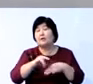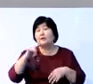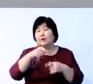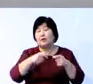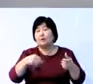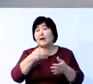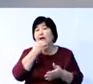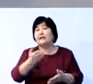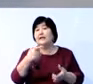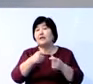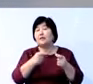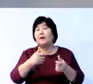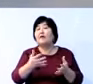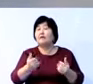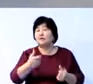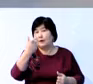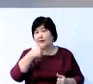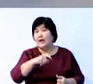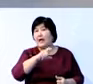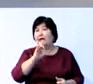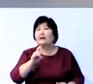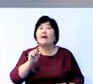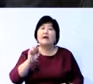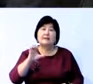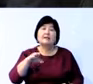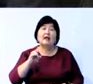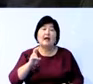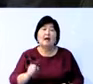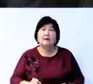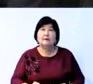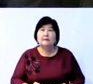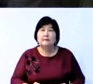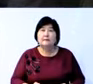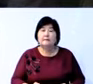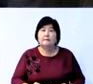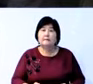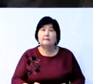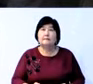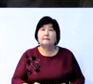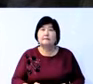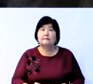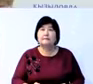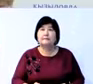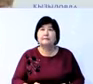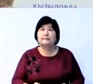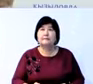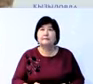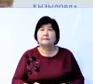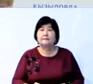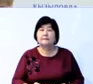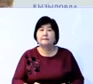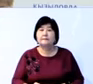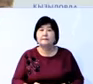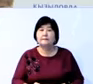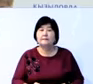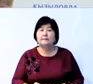купленными заранее билетами возьмет на себя «Air Astana». Аэрофлот компаниясымен бизде 16 наурыздан Алматыга жана 20